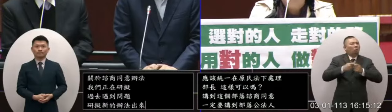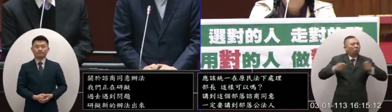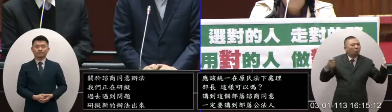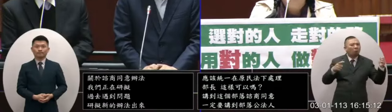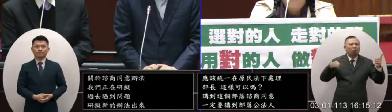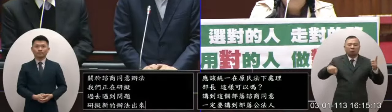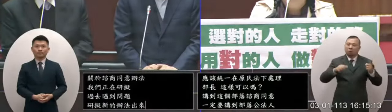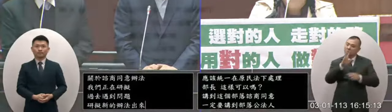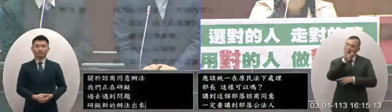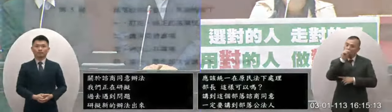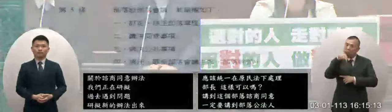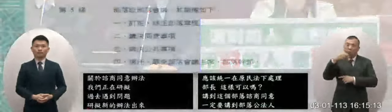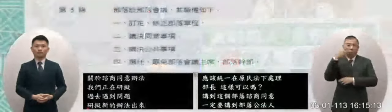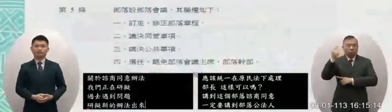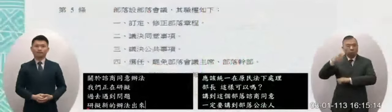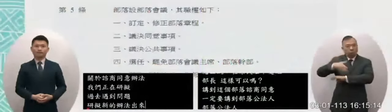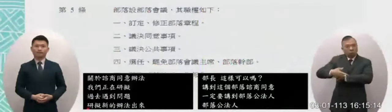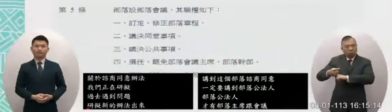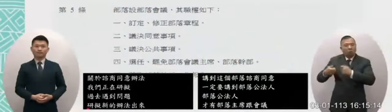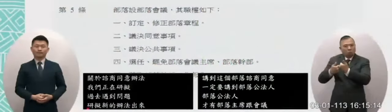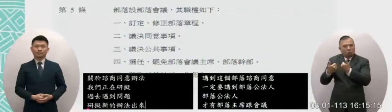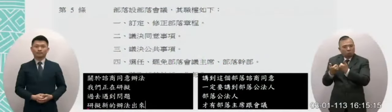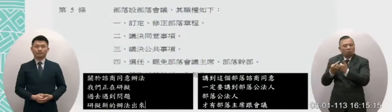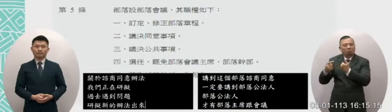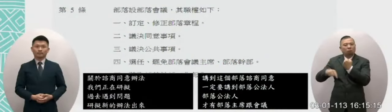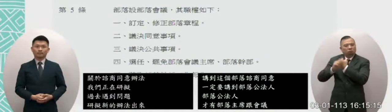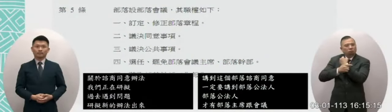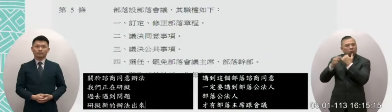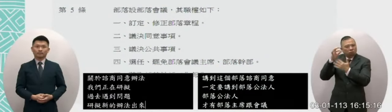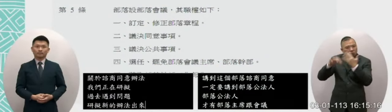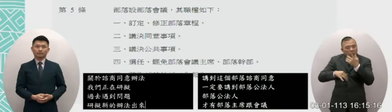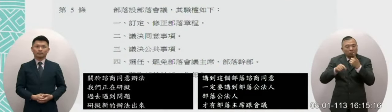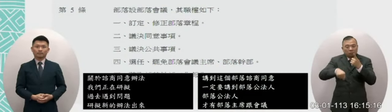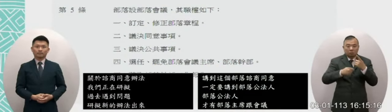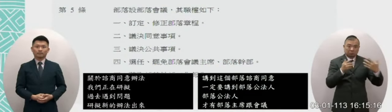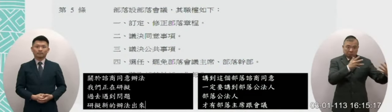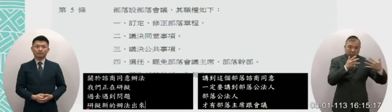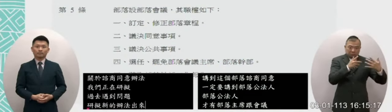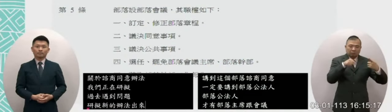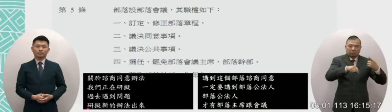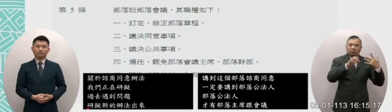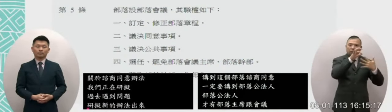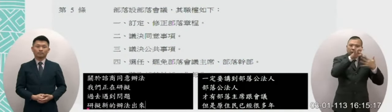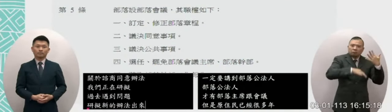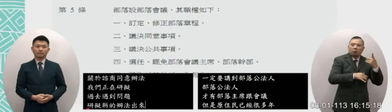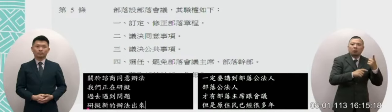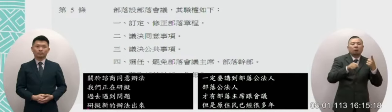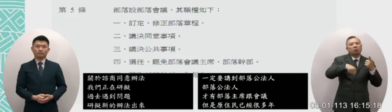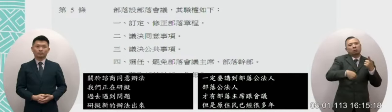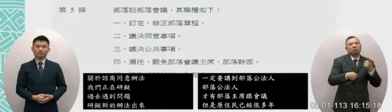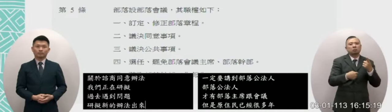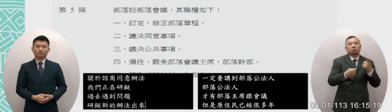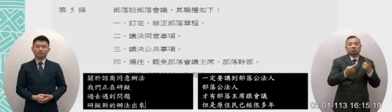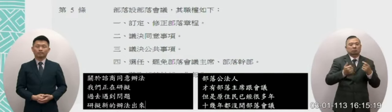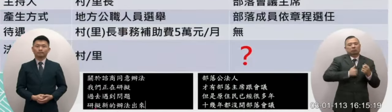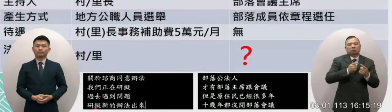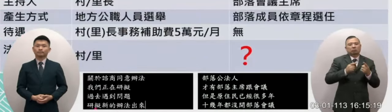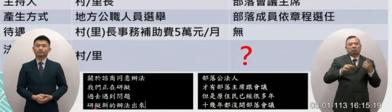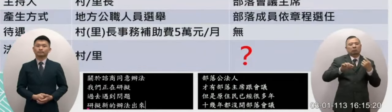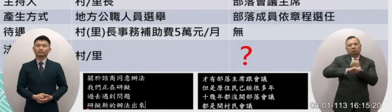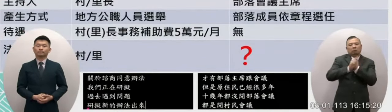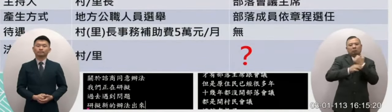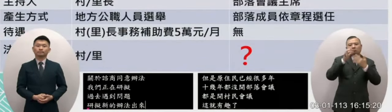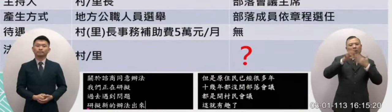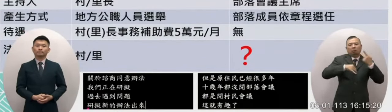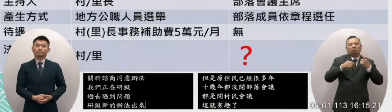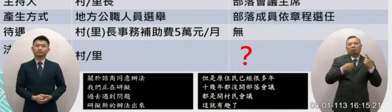有法律地位，部落智商同意办法具有效力，但是没有所谓的部落公法人，也没有所谓的部落会议主席，